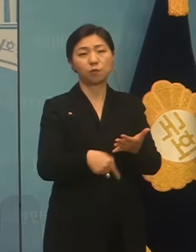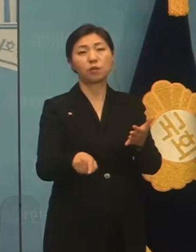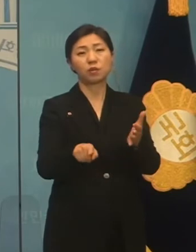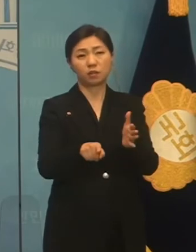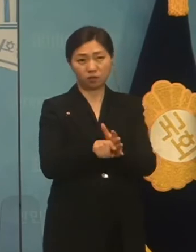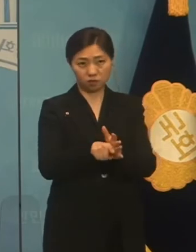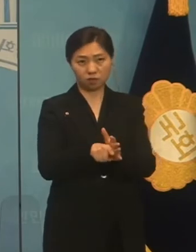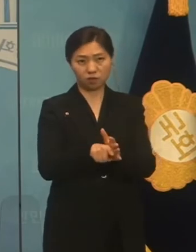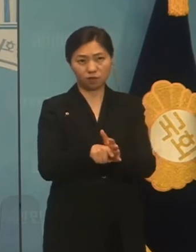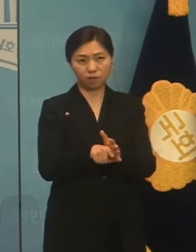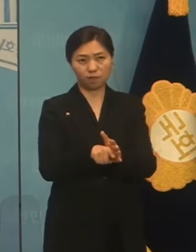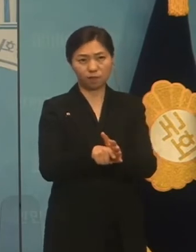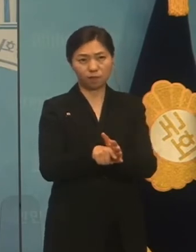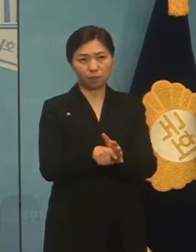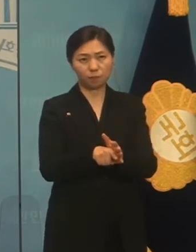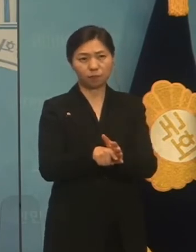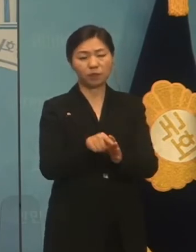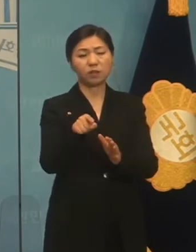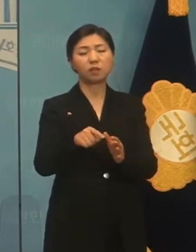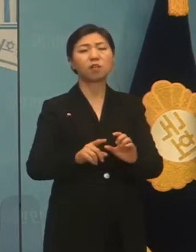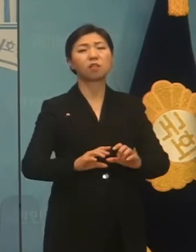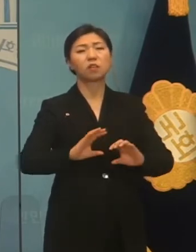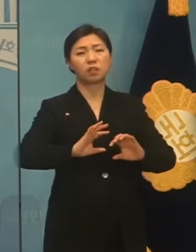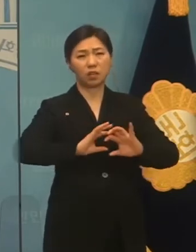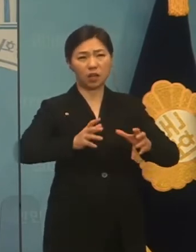대한민국을 국민들은 원하고 있습니다.